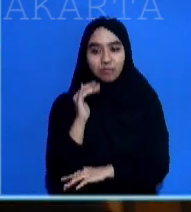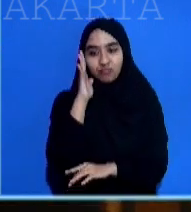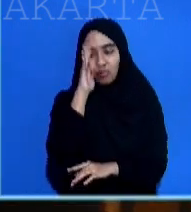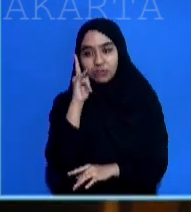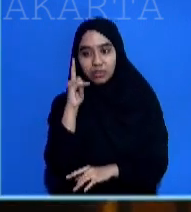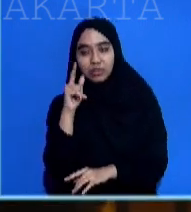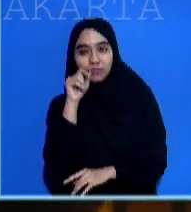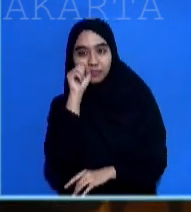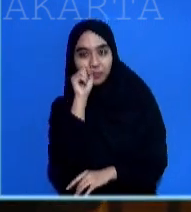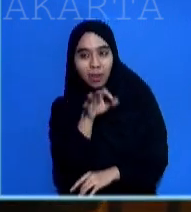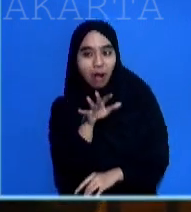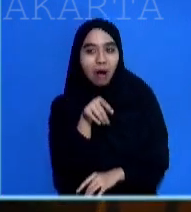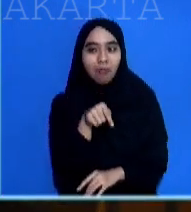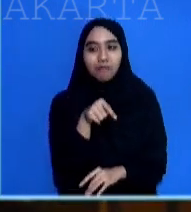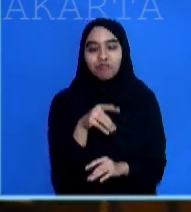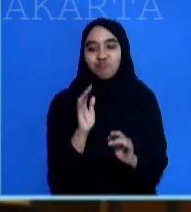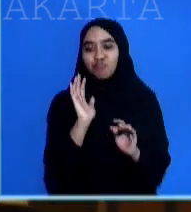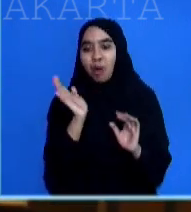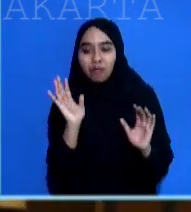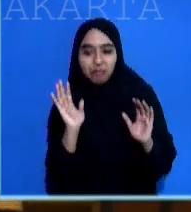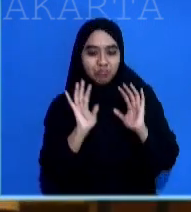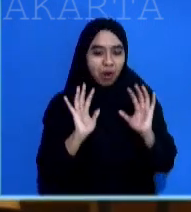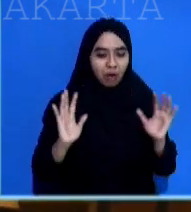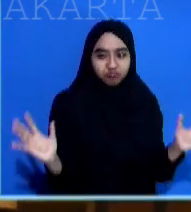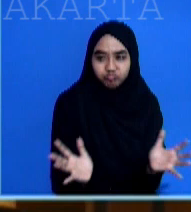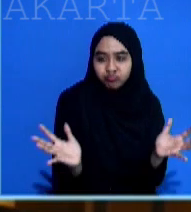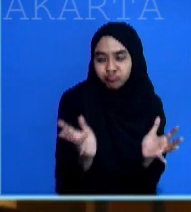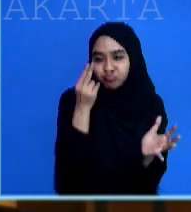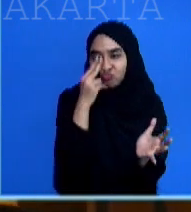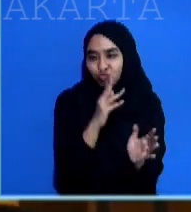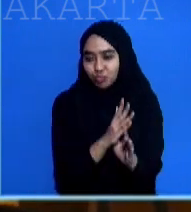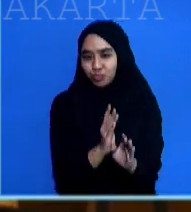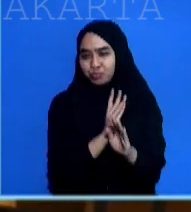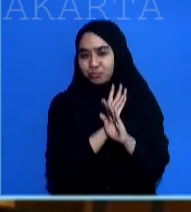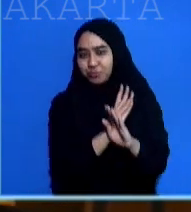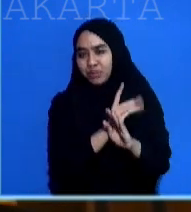kegiatan terus dilakukan Polda DIY guna meredam dan menghilangkan kejahatan jalanan yang melibatkan anak-anak.